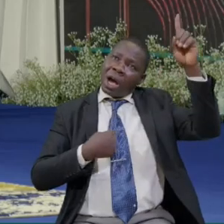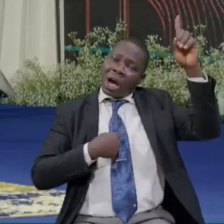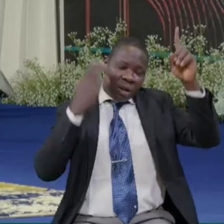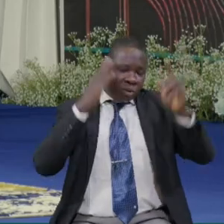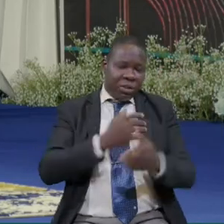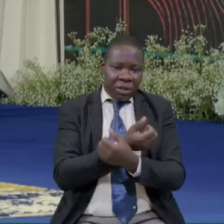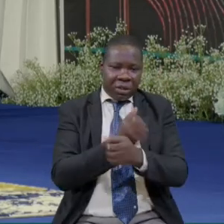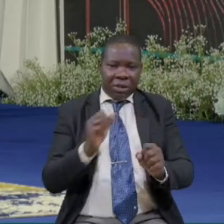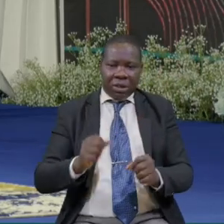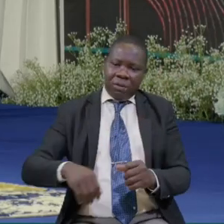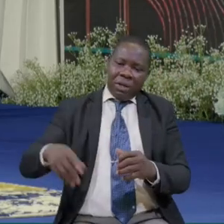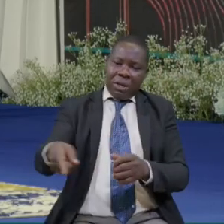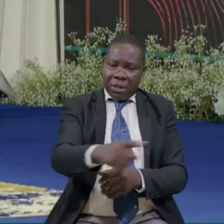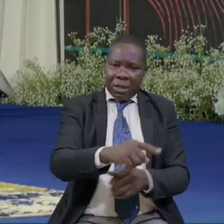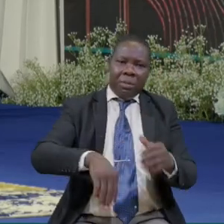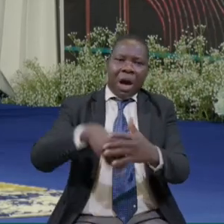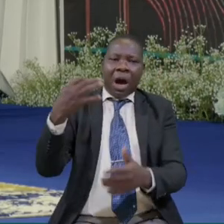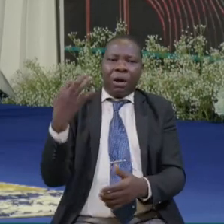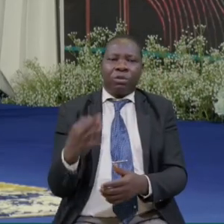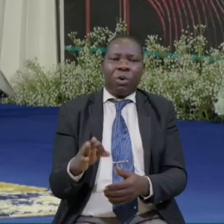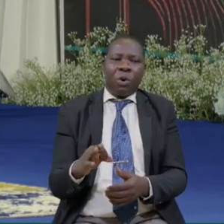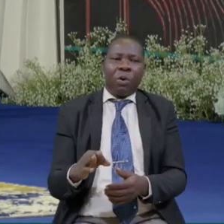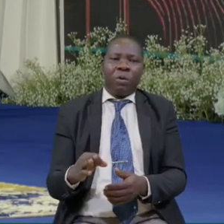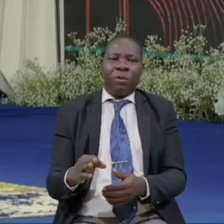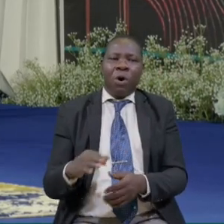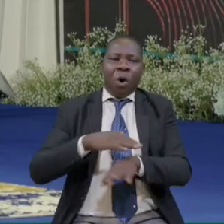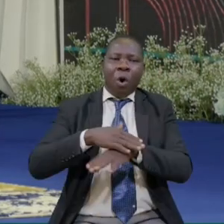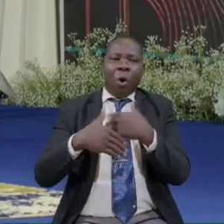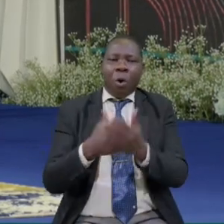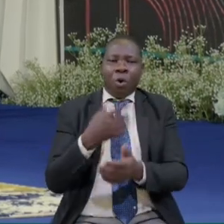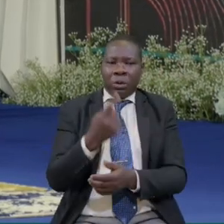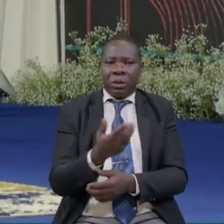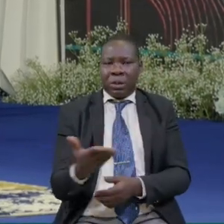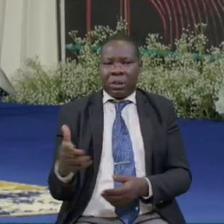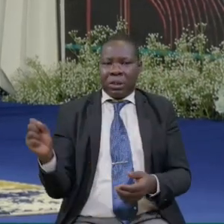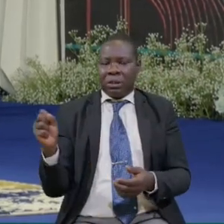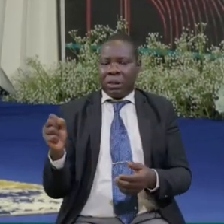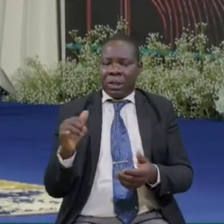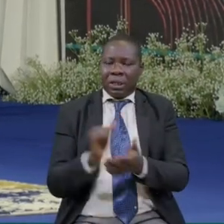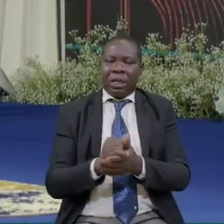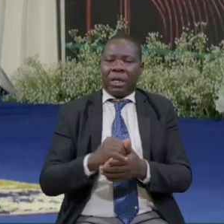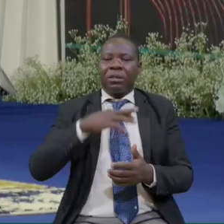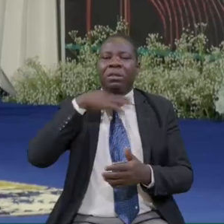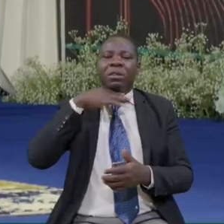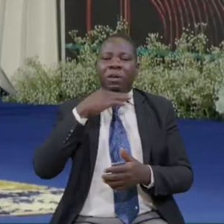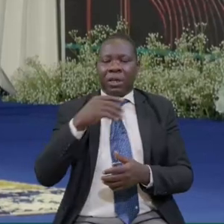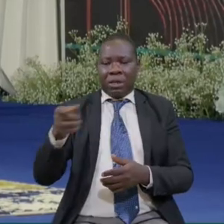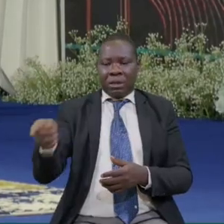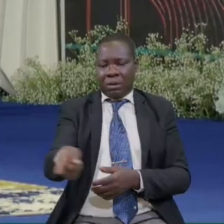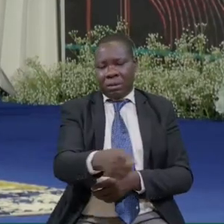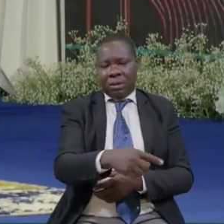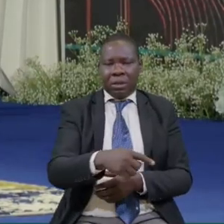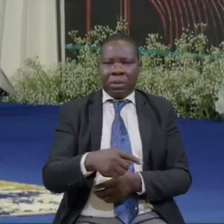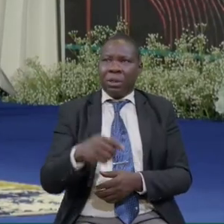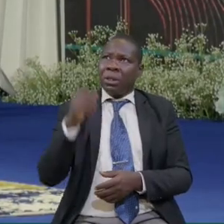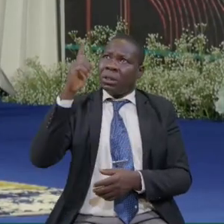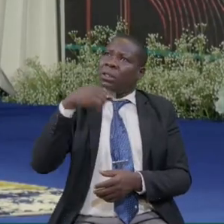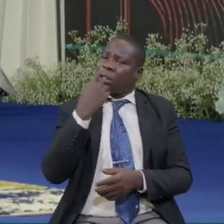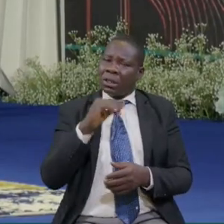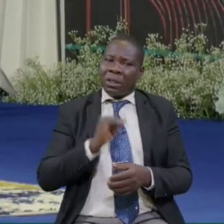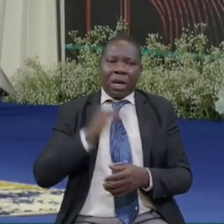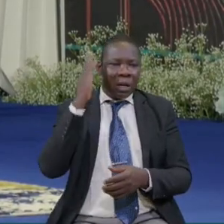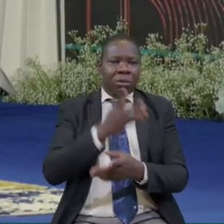je les retirerai de tous les lieux, je les retirerai de